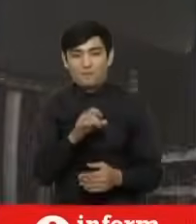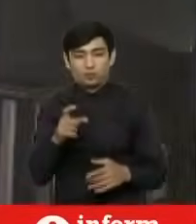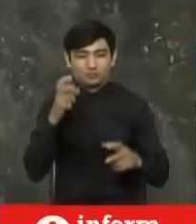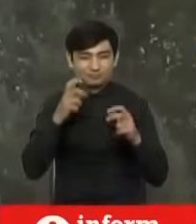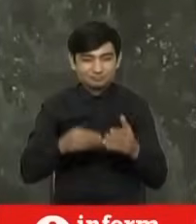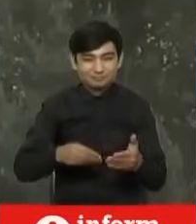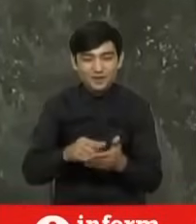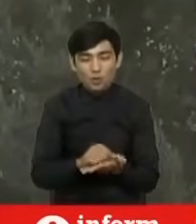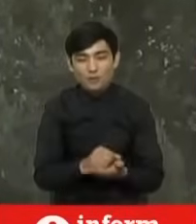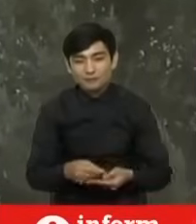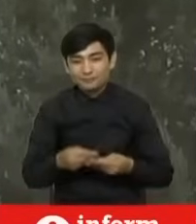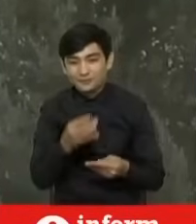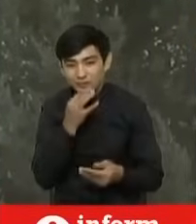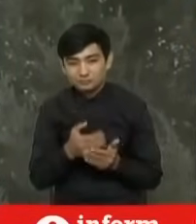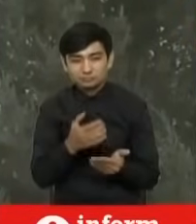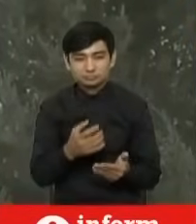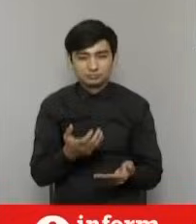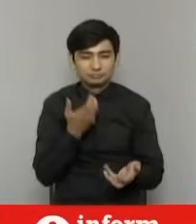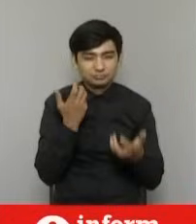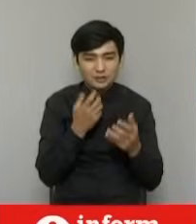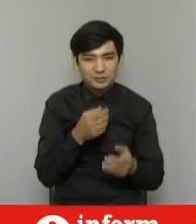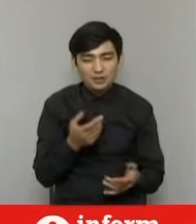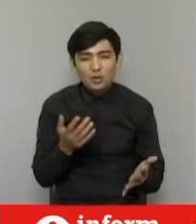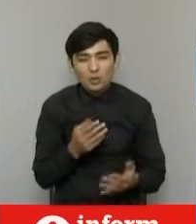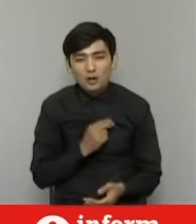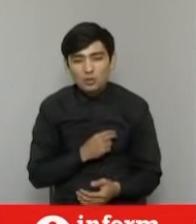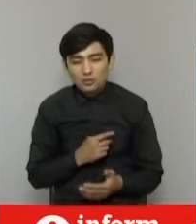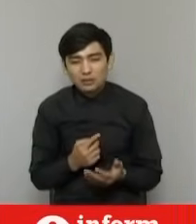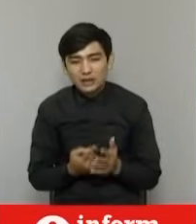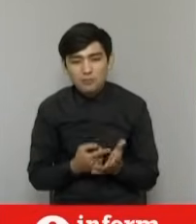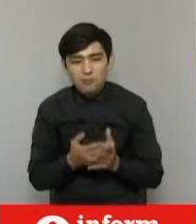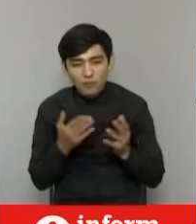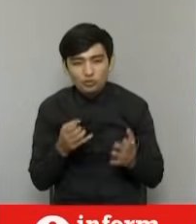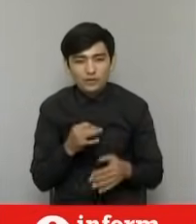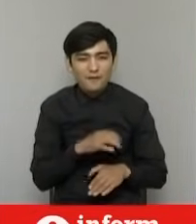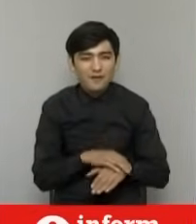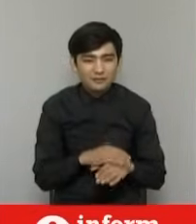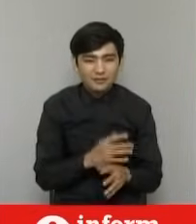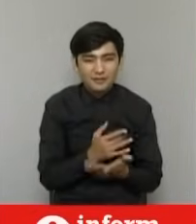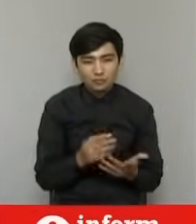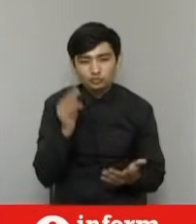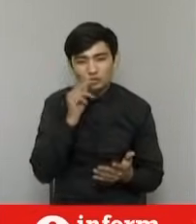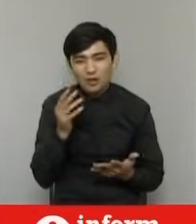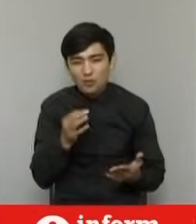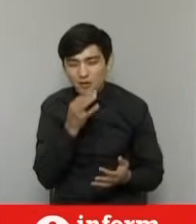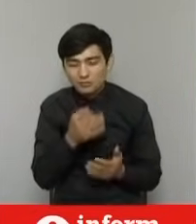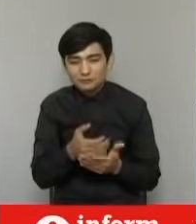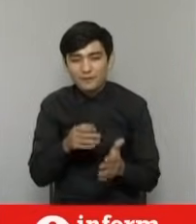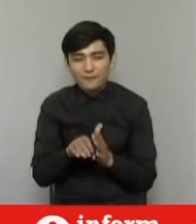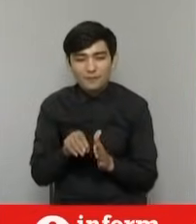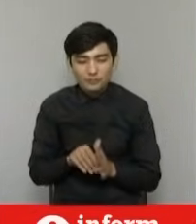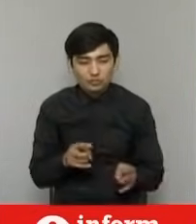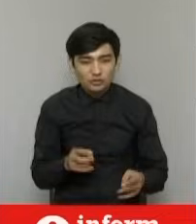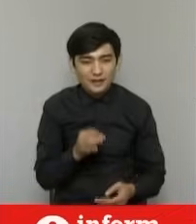со старшеклассниками можно изучить рынок труда. Принимая во внимание такие факторы, как демографический рост,